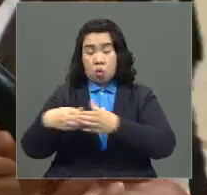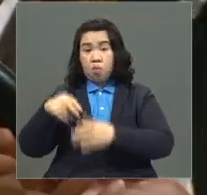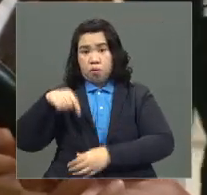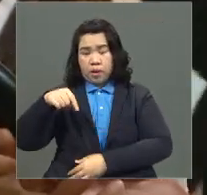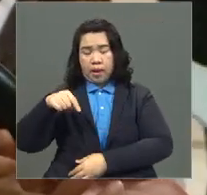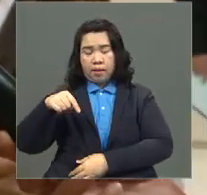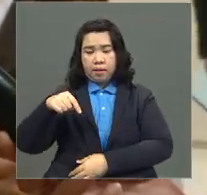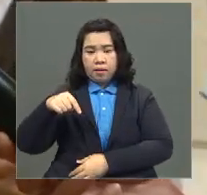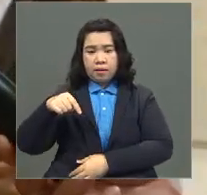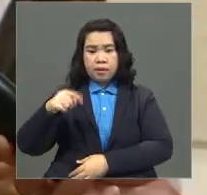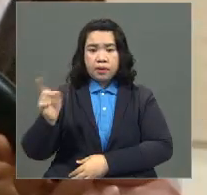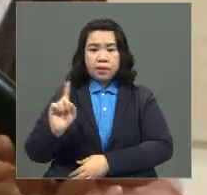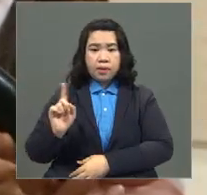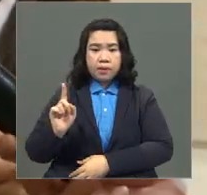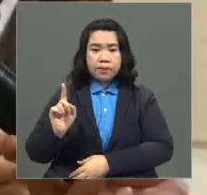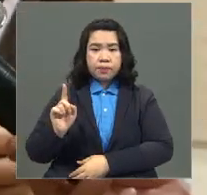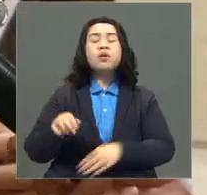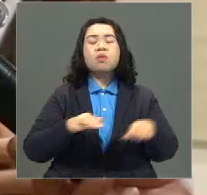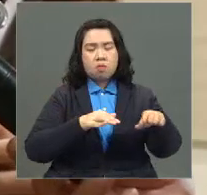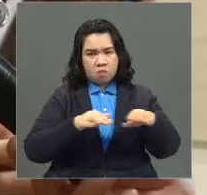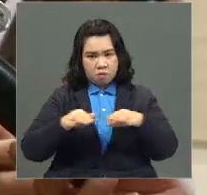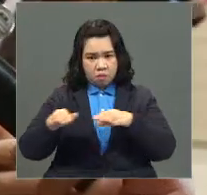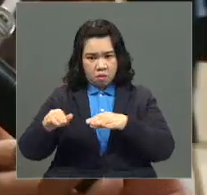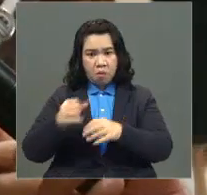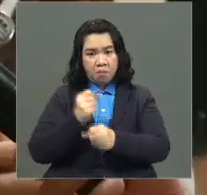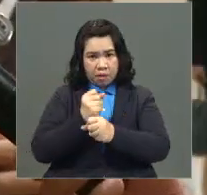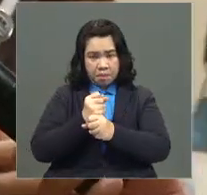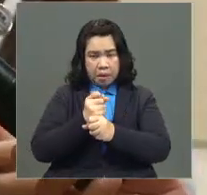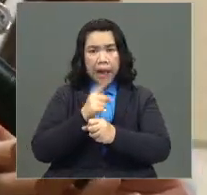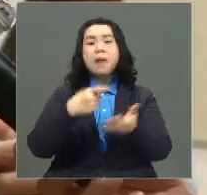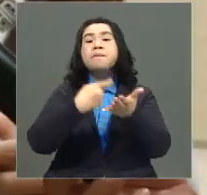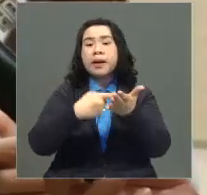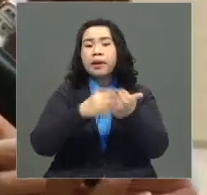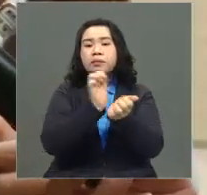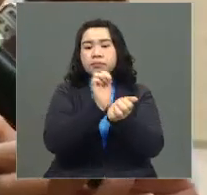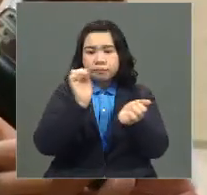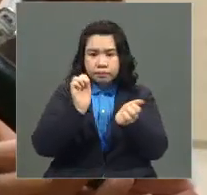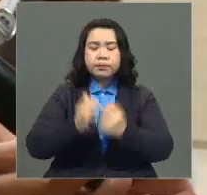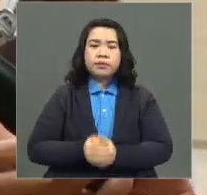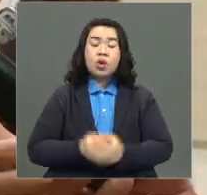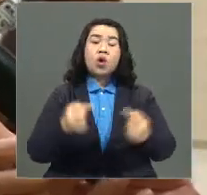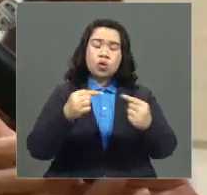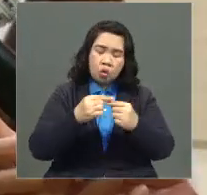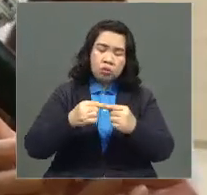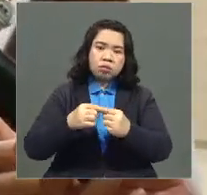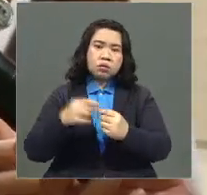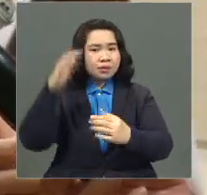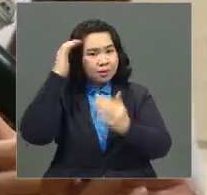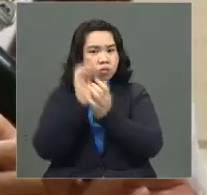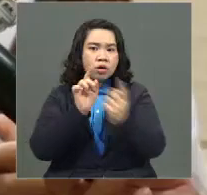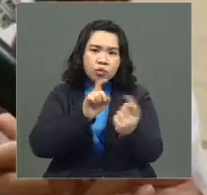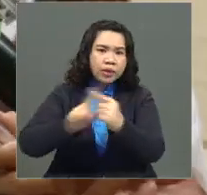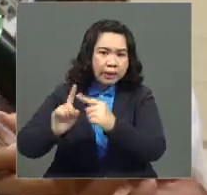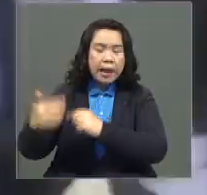องนั้นก็พร้อมที่จะประกันตัวไม่ว่าจะในชั้นสอบสวนหรือชั้นศาล